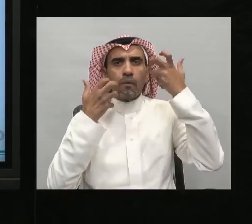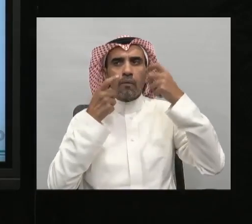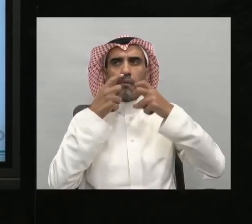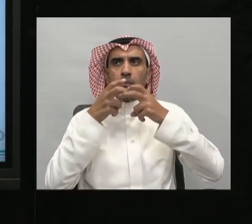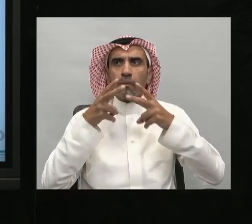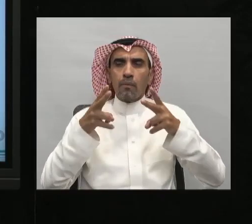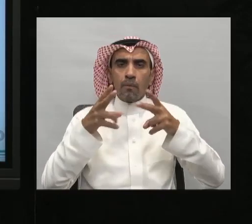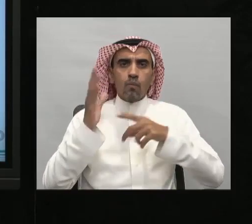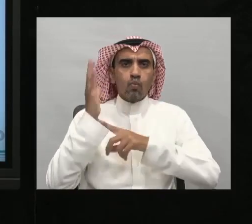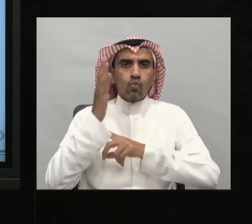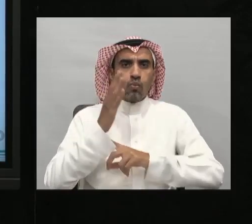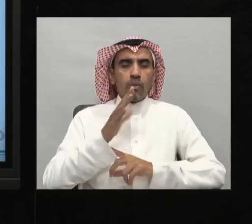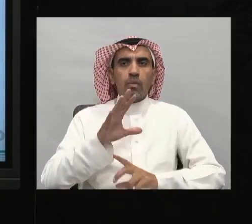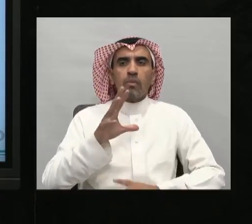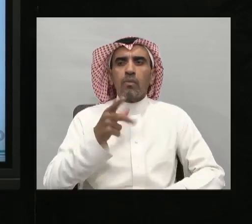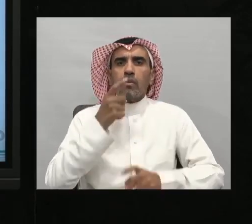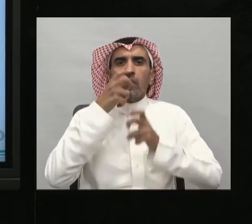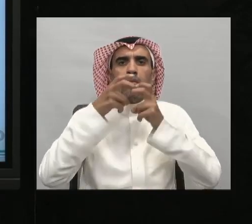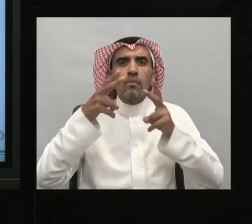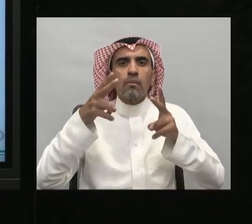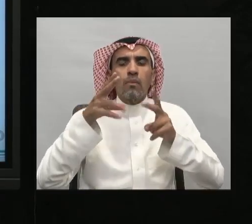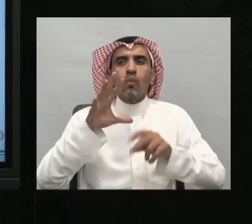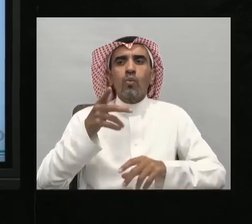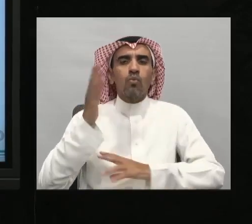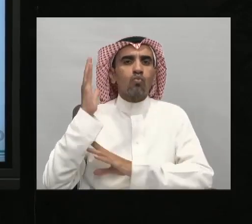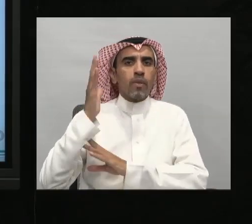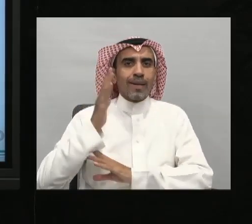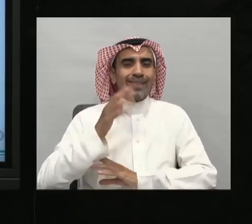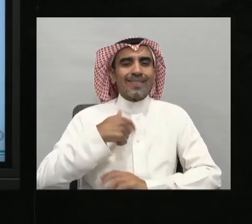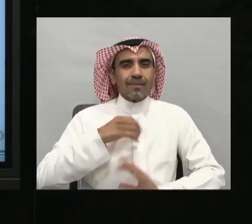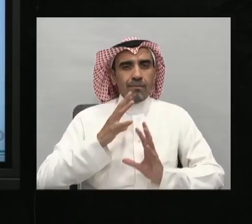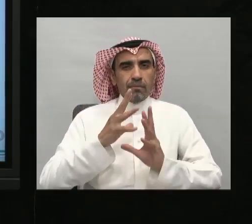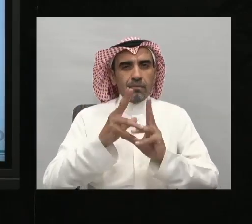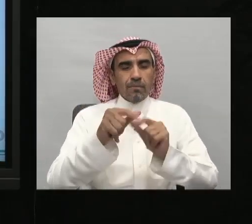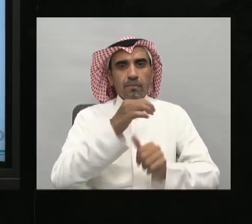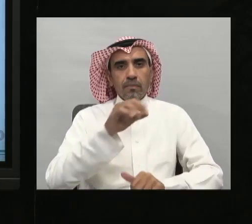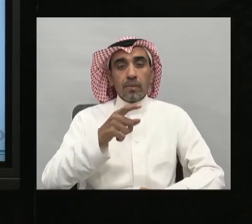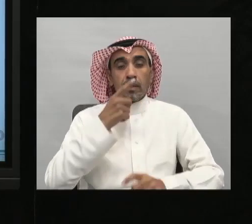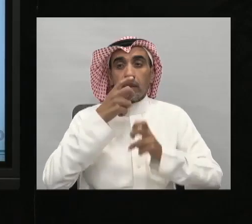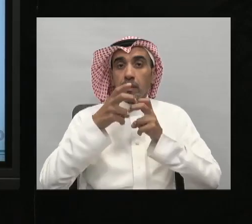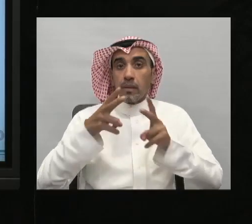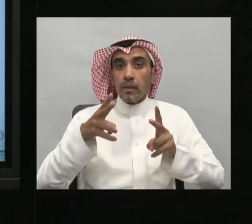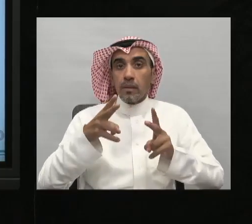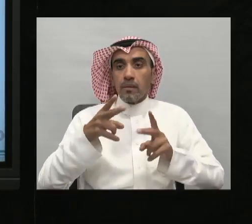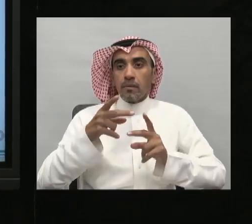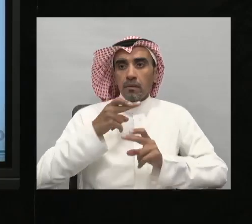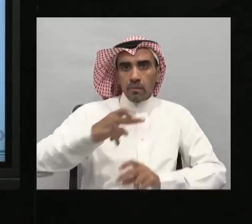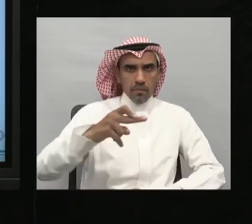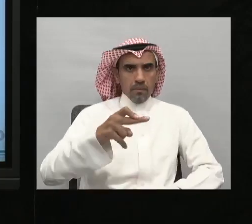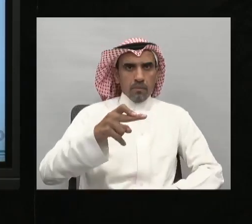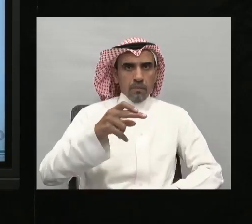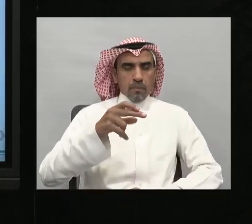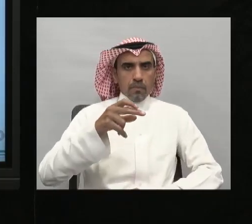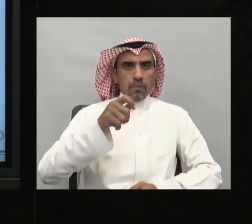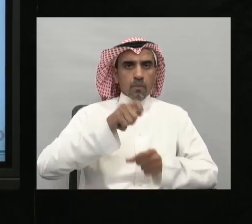الاستجابة للمثيرات. ما هو الاستجابة وما هي المثيرات؟ ذكرناها في كل درس. الاستجابة هي ردة فعل المخلوق